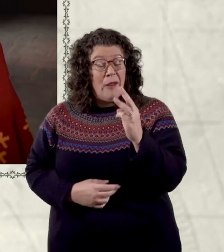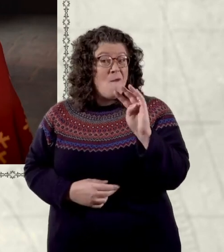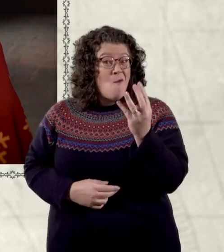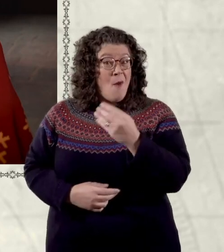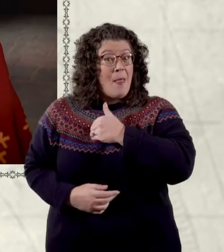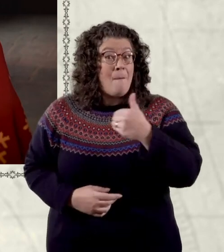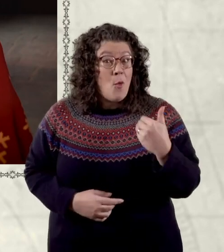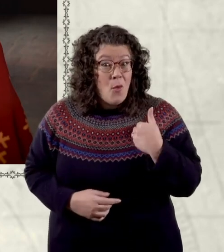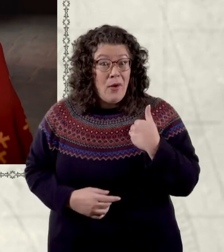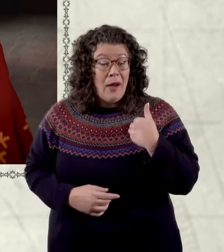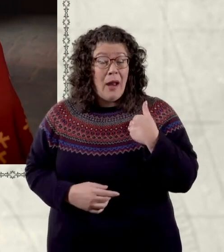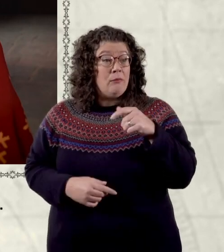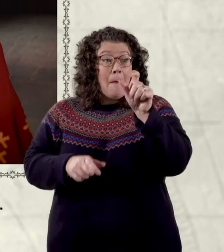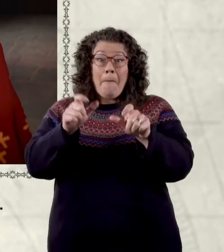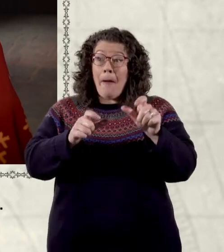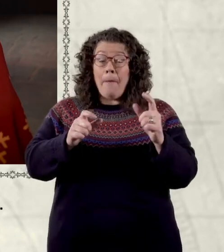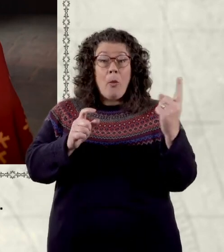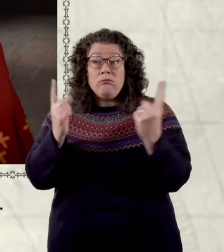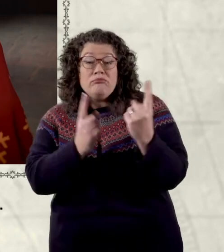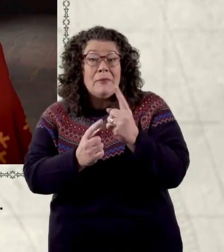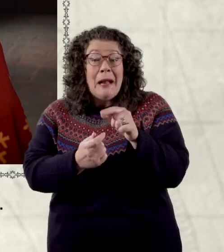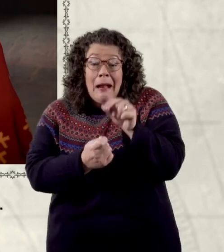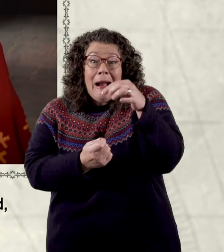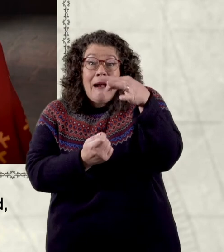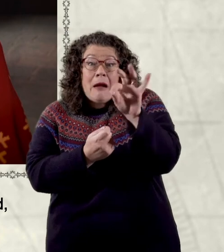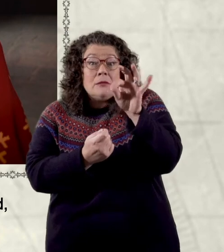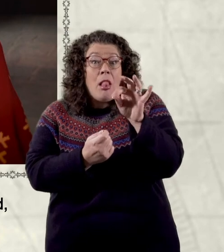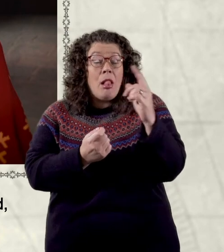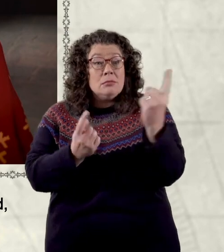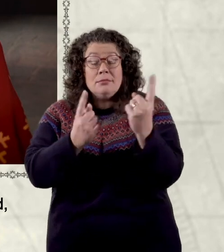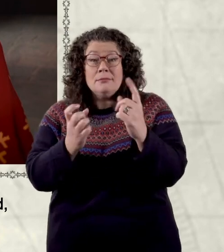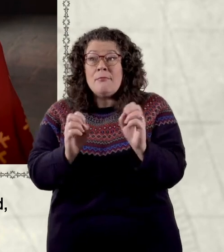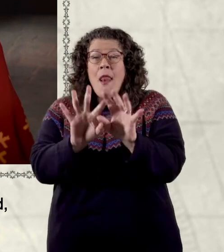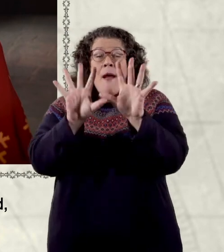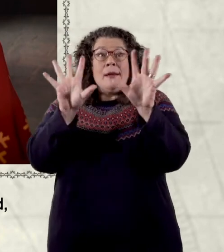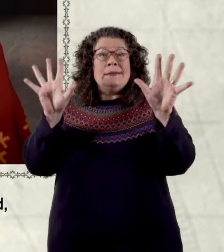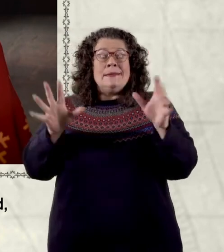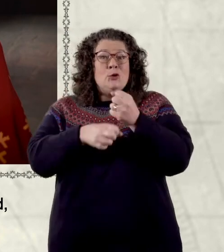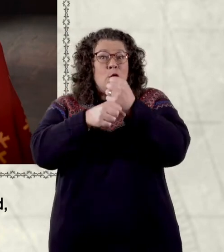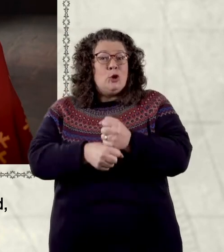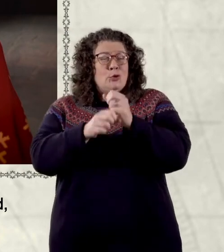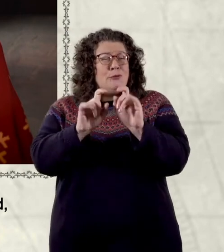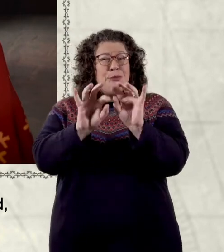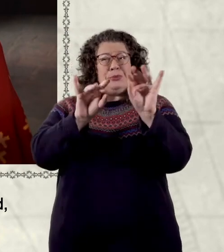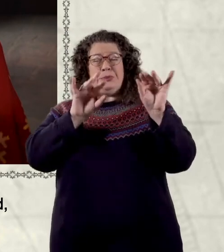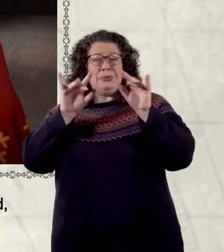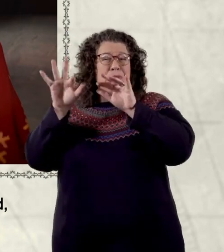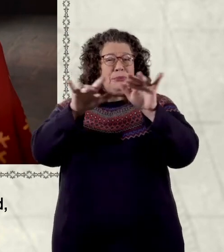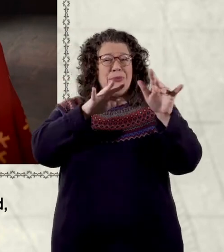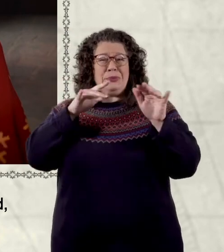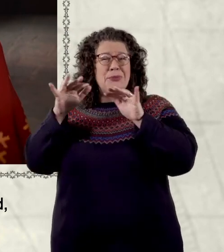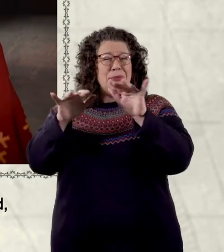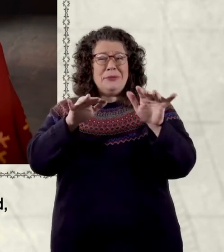i oleio'r eglwys. A bydde unrhyw un yn gallu cymryd rhan, lle chi canu 1awd, 2awd, 3awd, neu 4awd